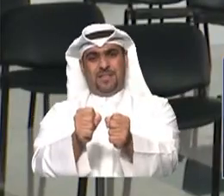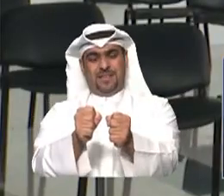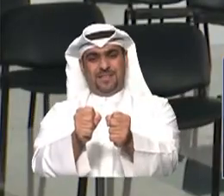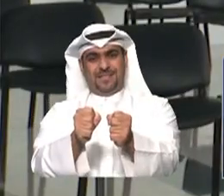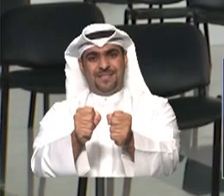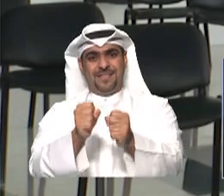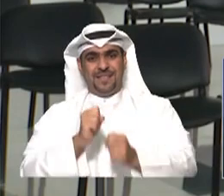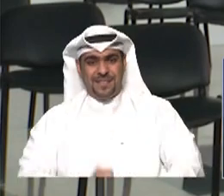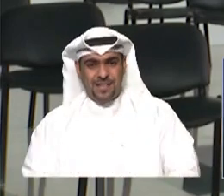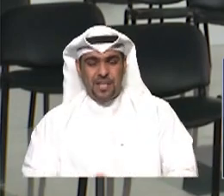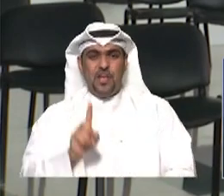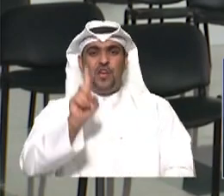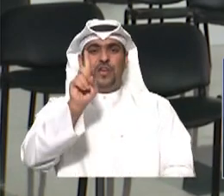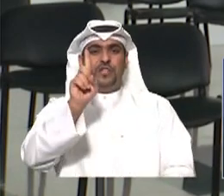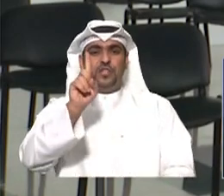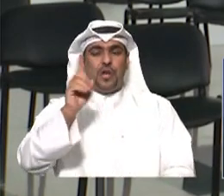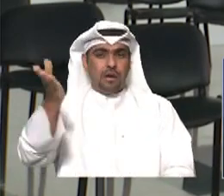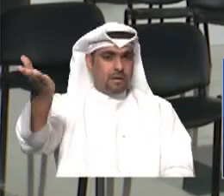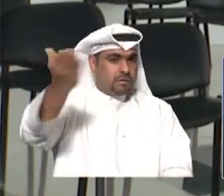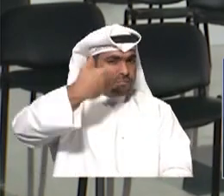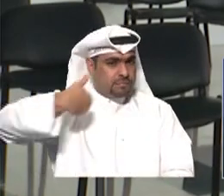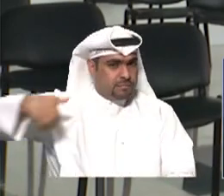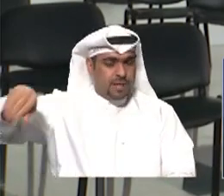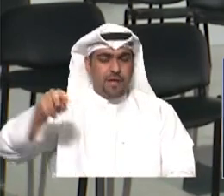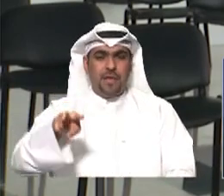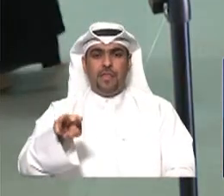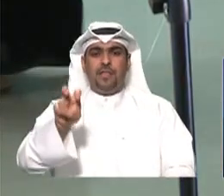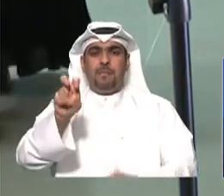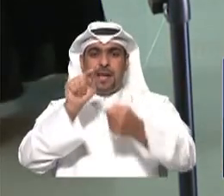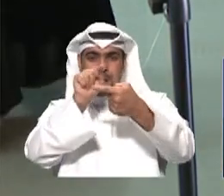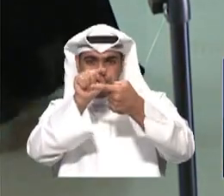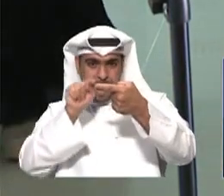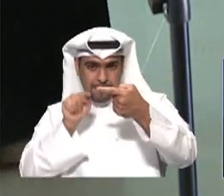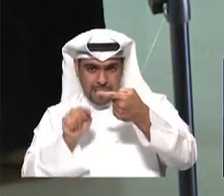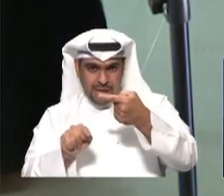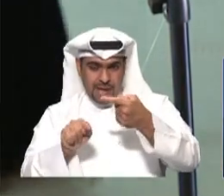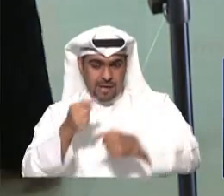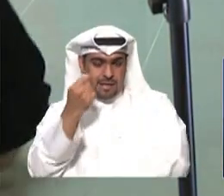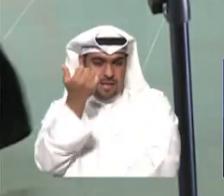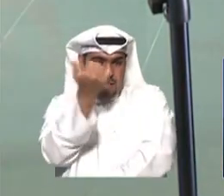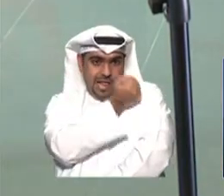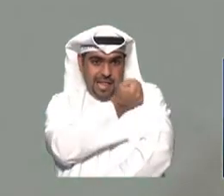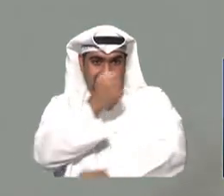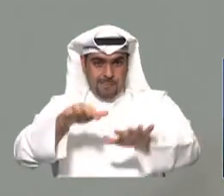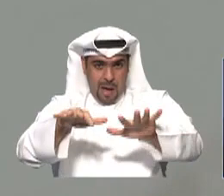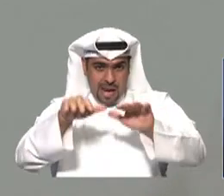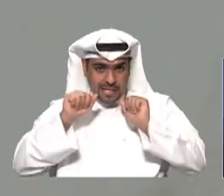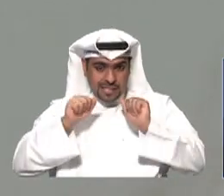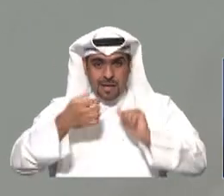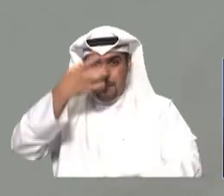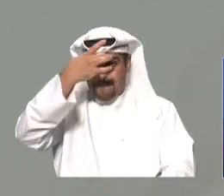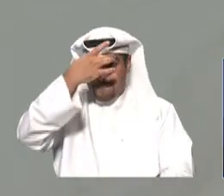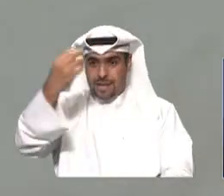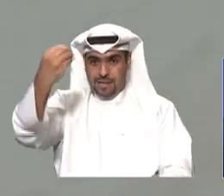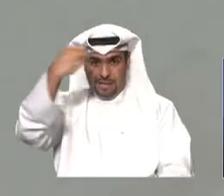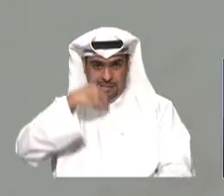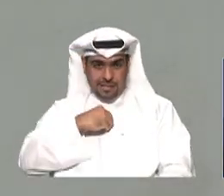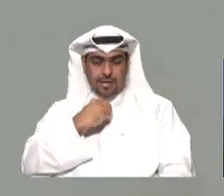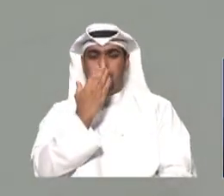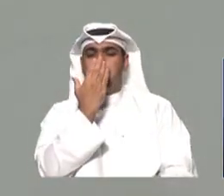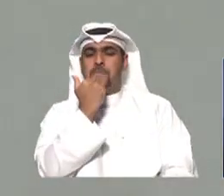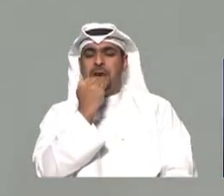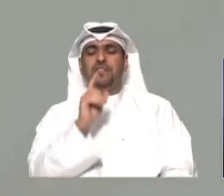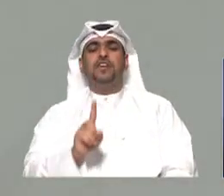إلى المناعة المجتمعية وبإذن الله صفر إصابة. العودة إلى مقاعد الدراسة يساعد على